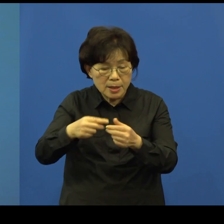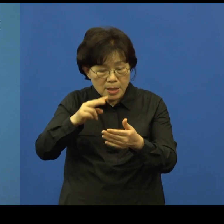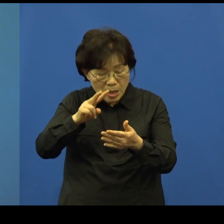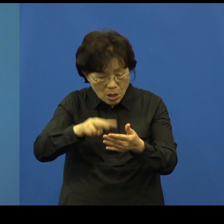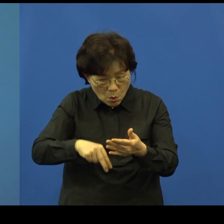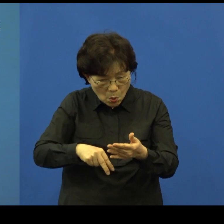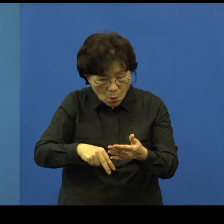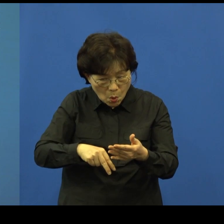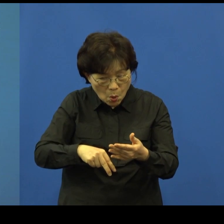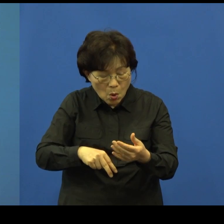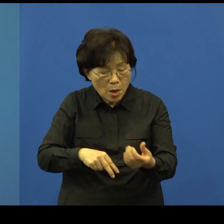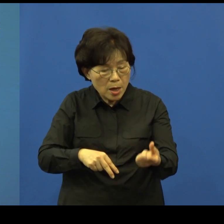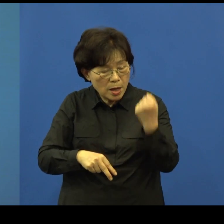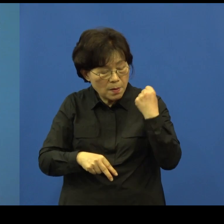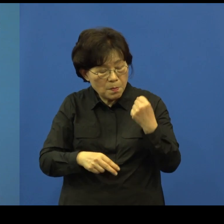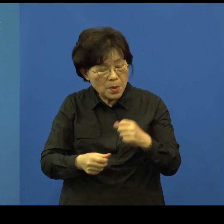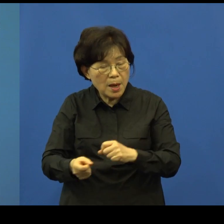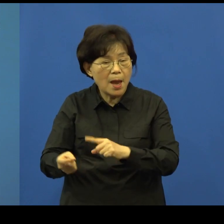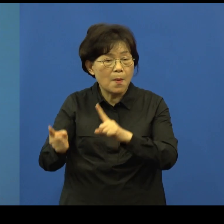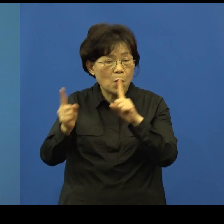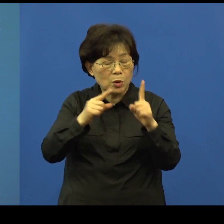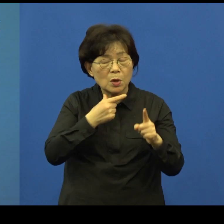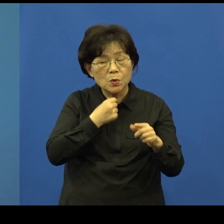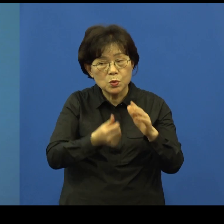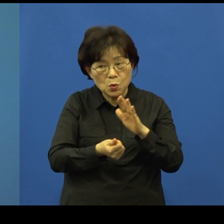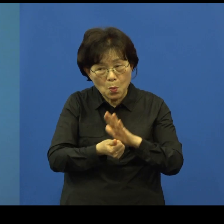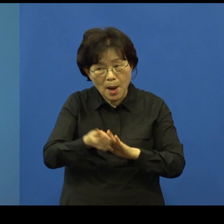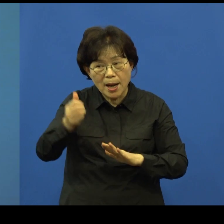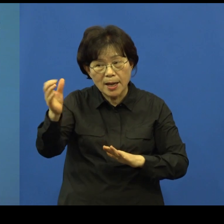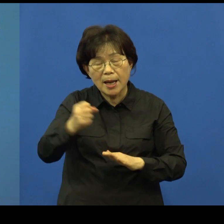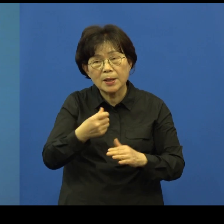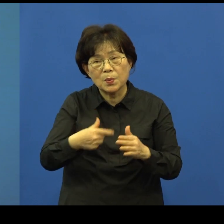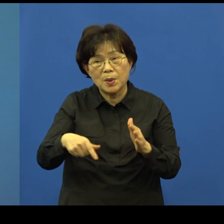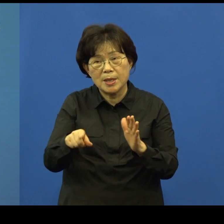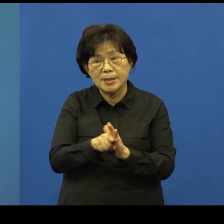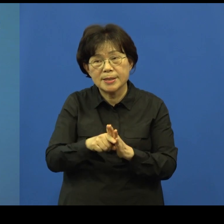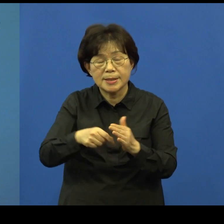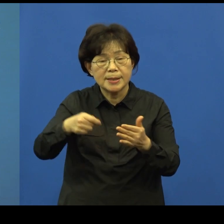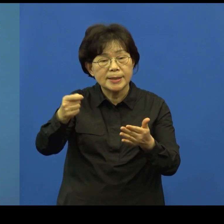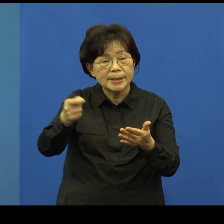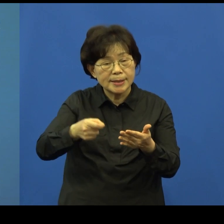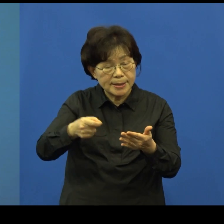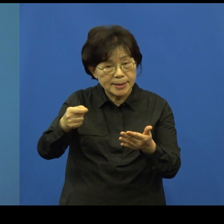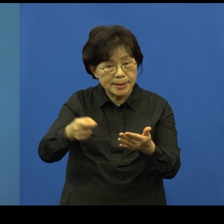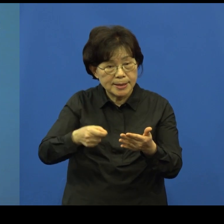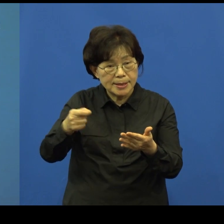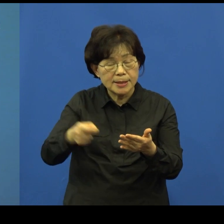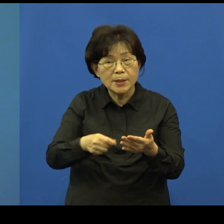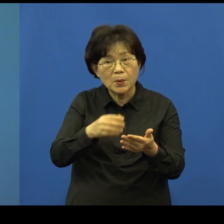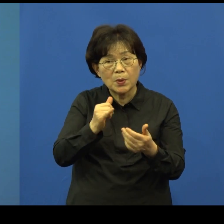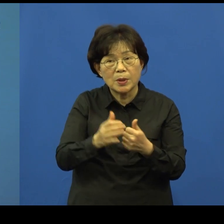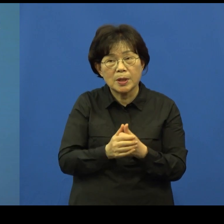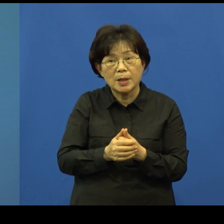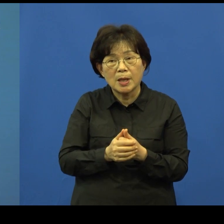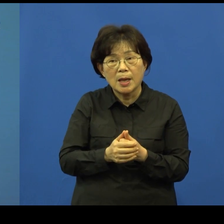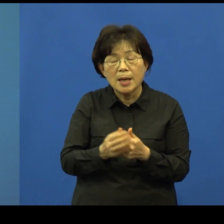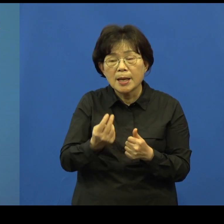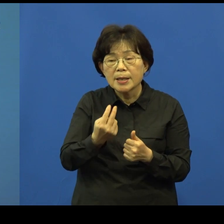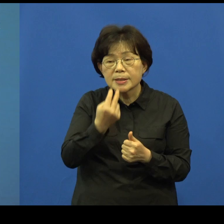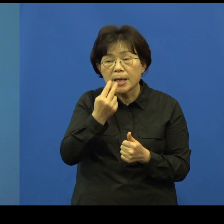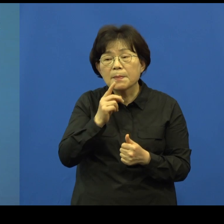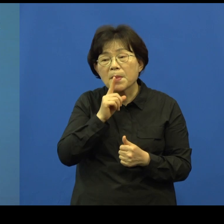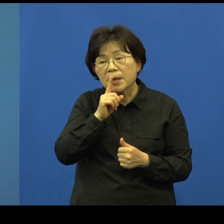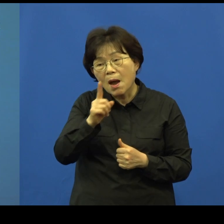힘을 얻고 용기를 얻고 격려를 얻고 소망을 얻도록 그냥 뭐 이렇게 하면 근데 글을 생명의 언어를 쓰는